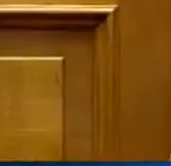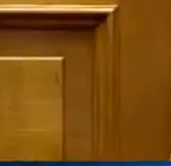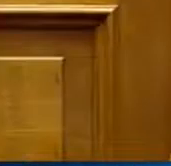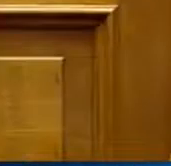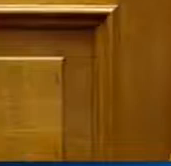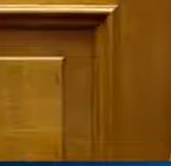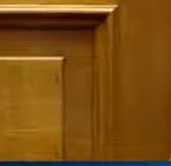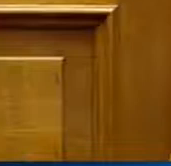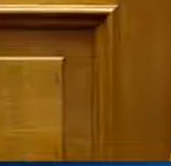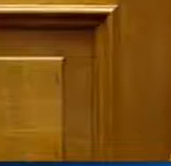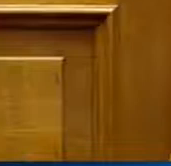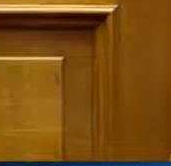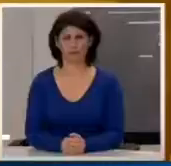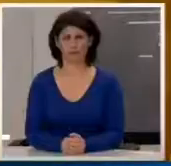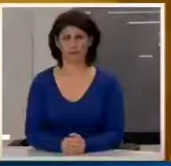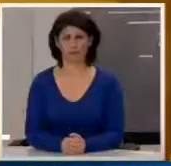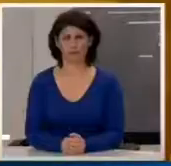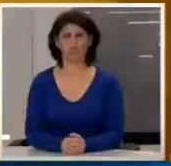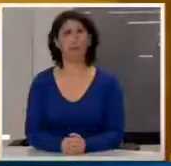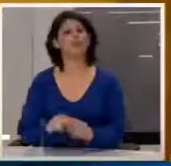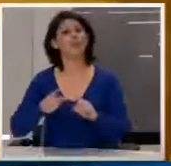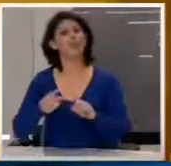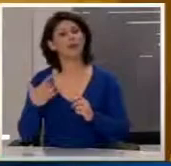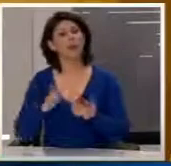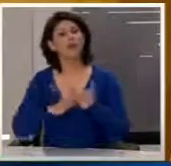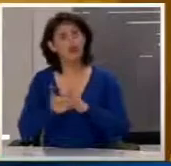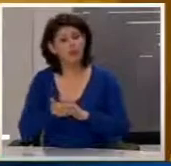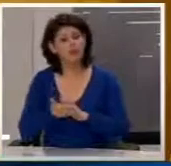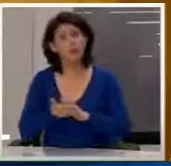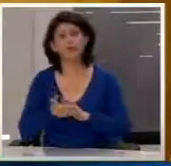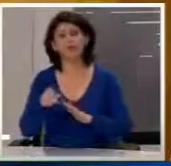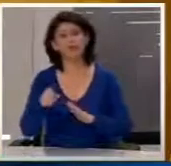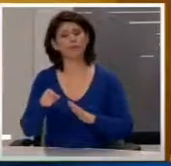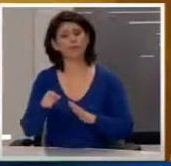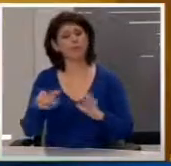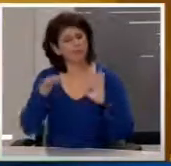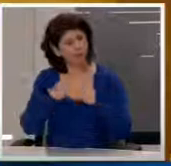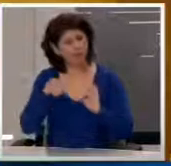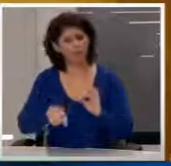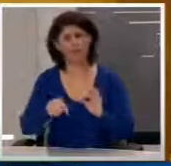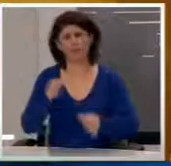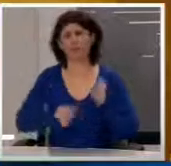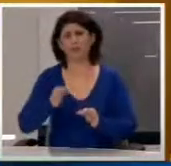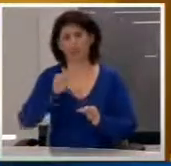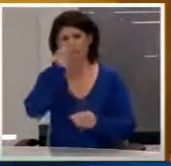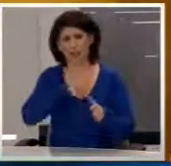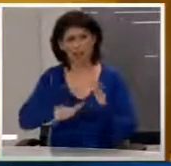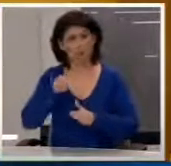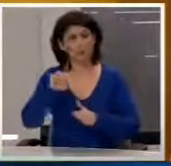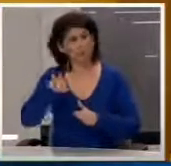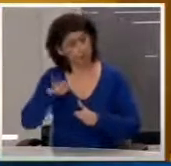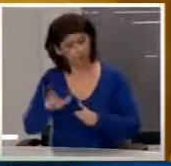που συνδέεται και με αυτά τα οποία συζητάμε, το σκάνδαλο δηλαδή, το οποίο έχει επέκταση